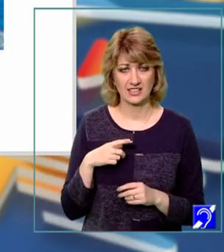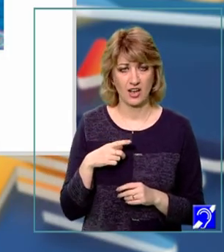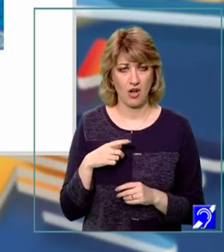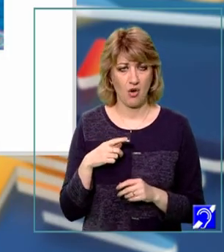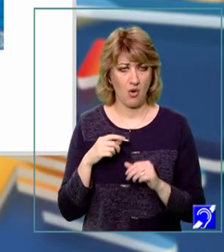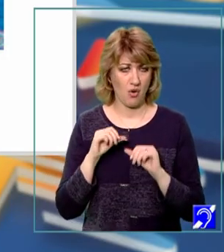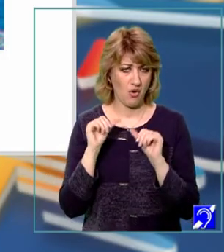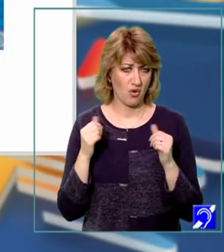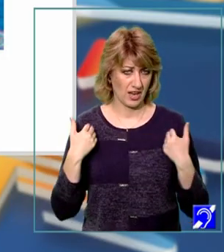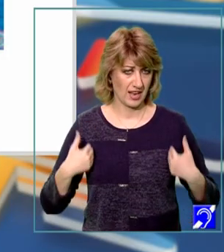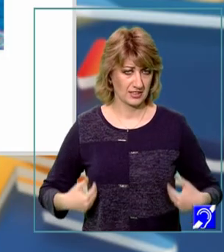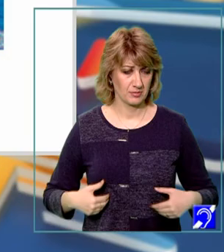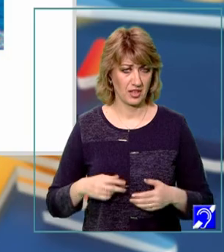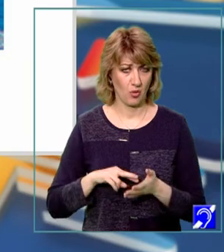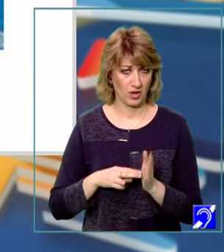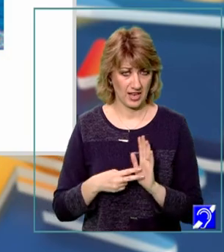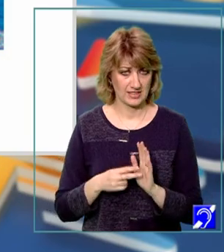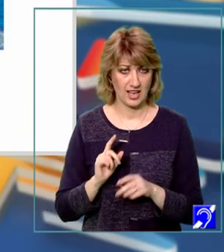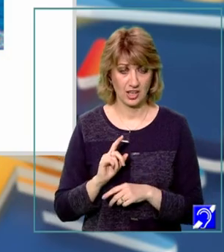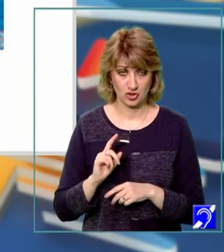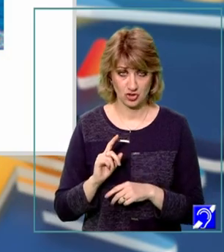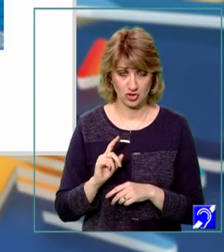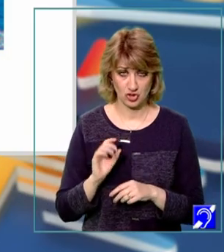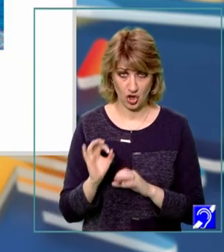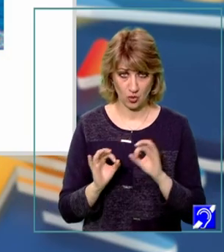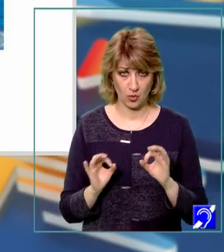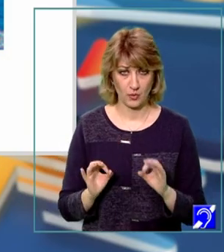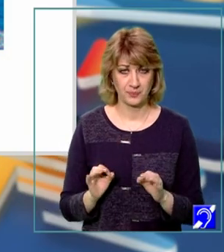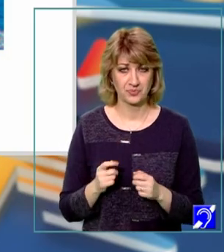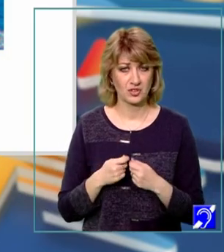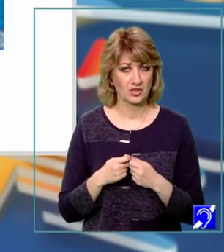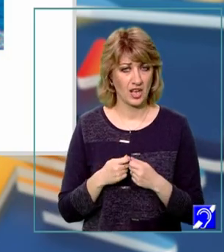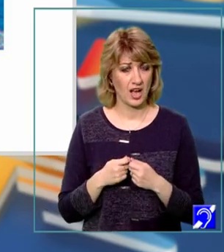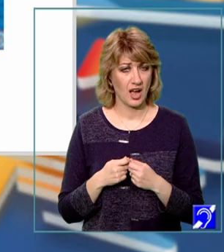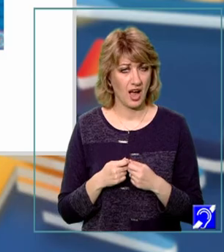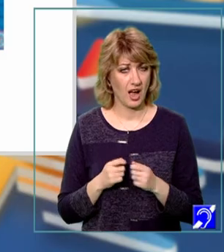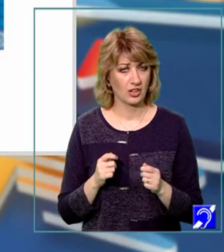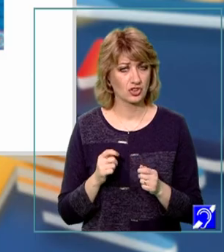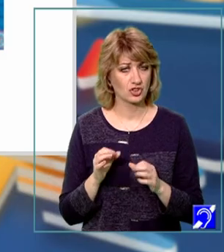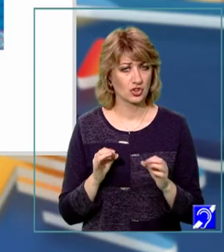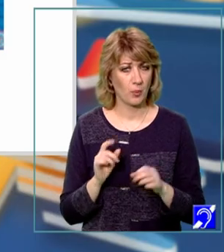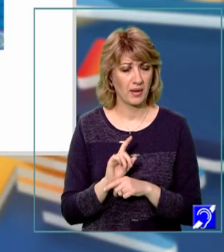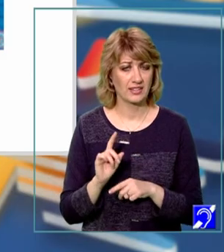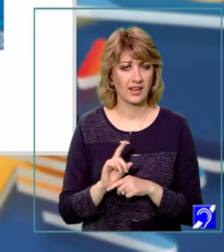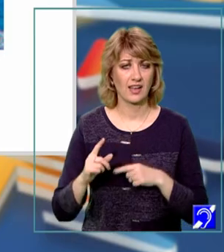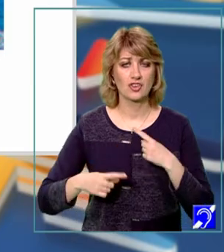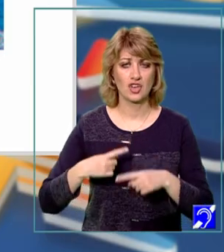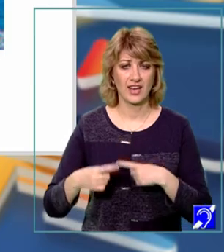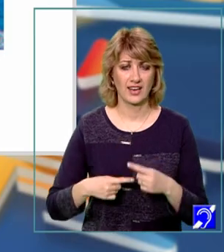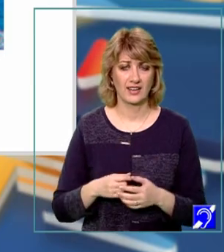cu organizare celulară de data aceasta, ale căror celule au material genetic